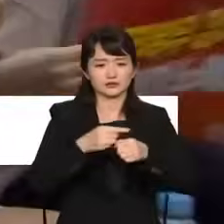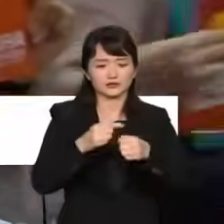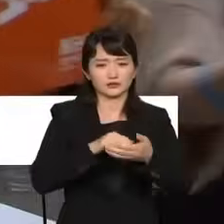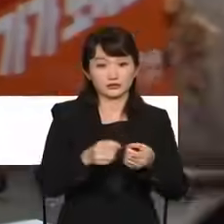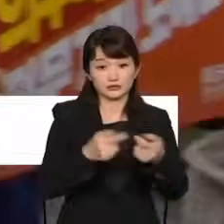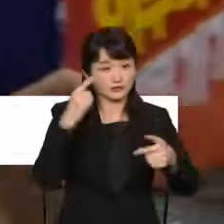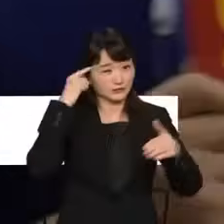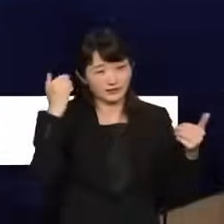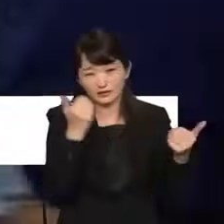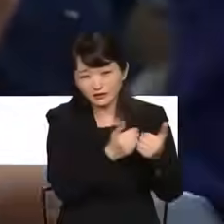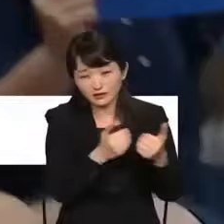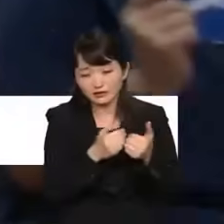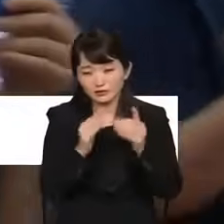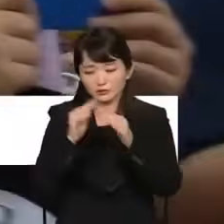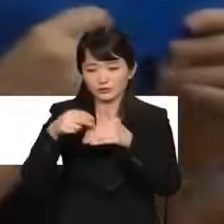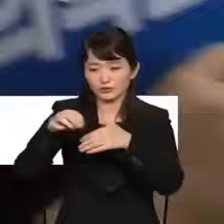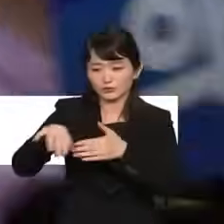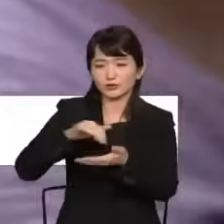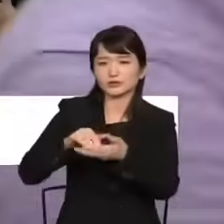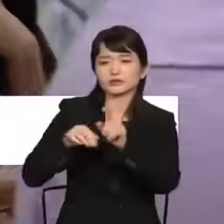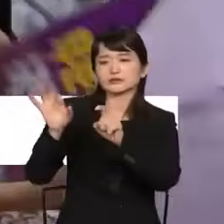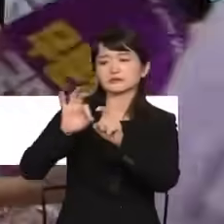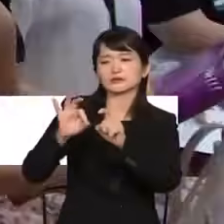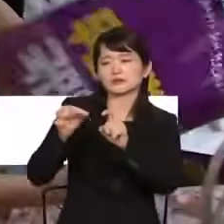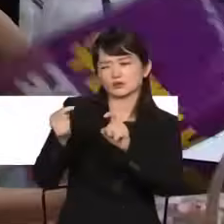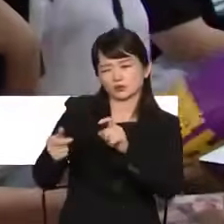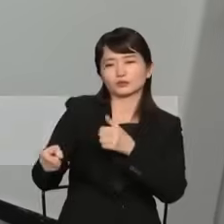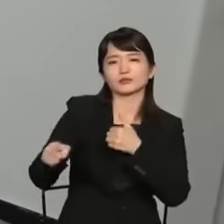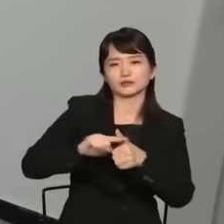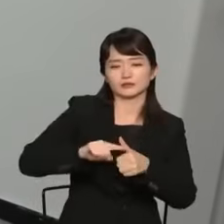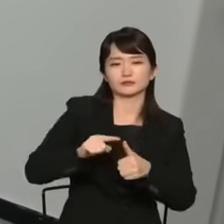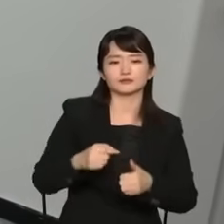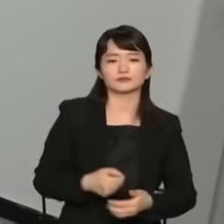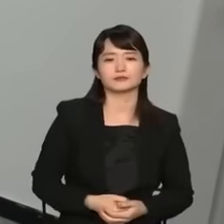했을 땐 동네 병원 가운데 10% 정도만 참여했습니다.